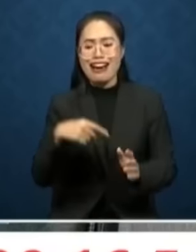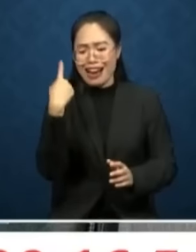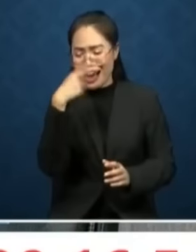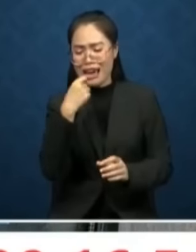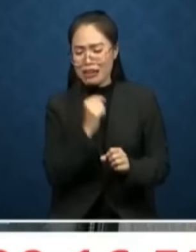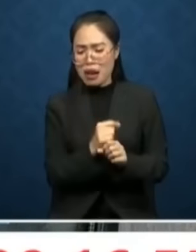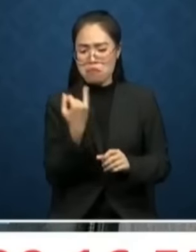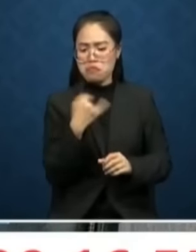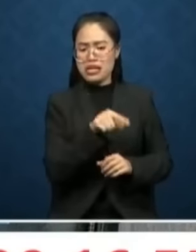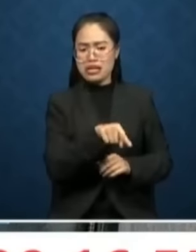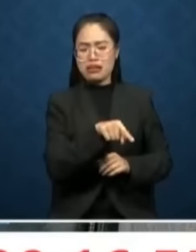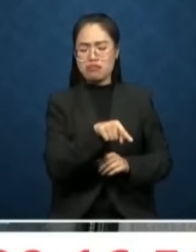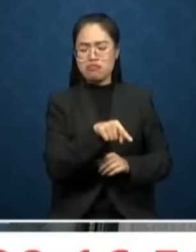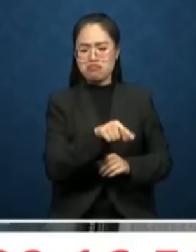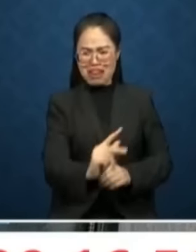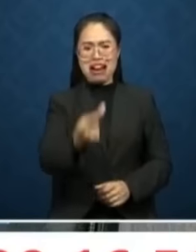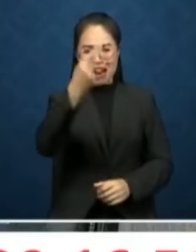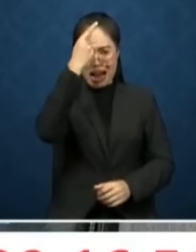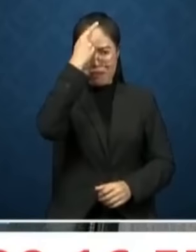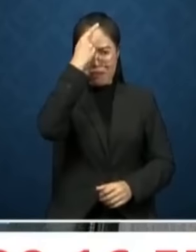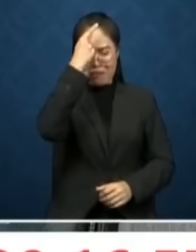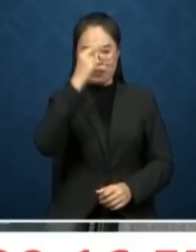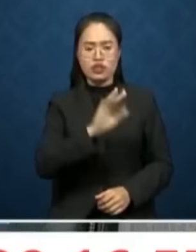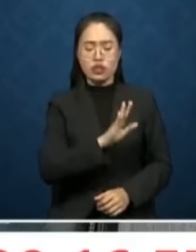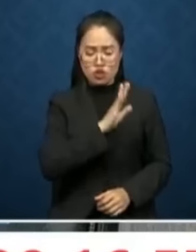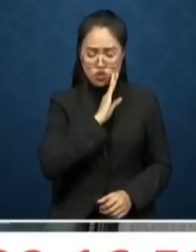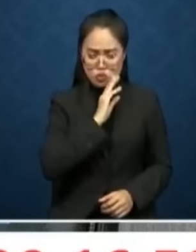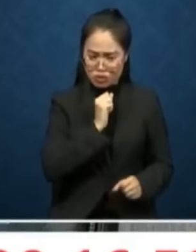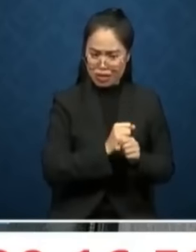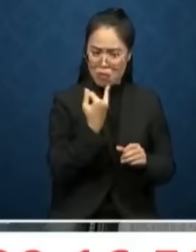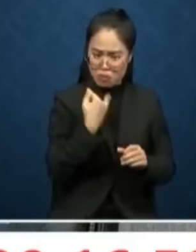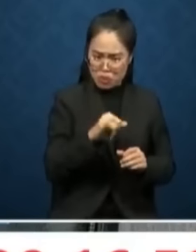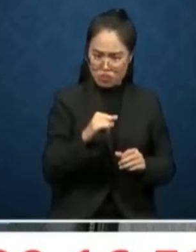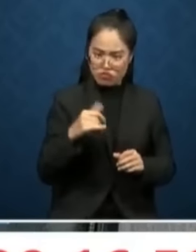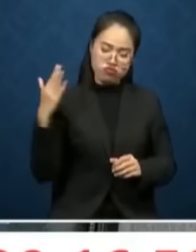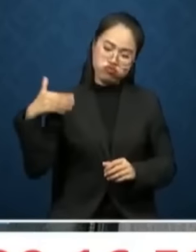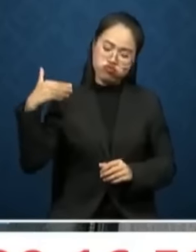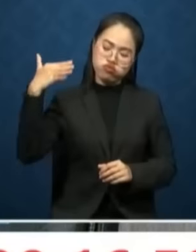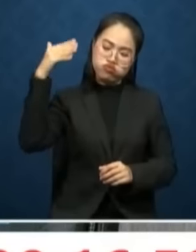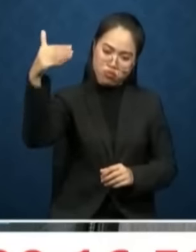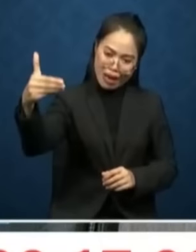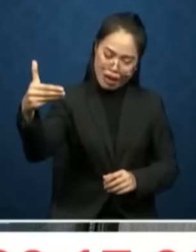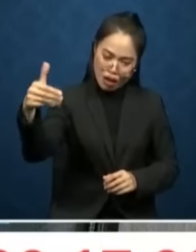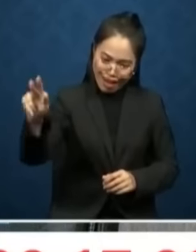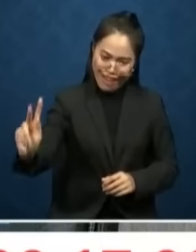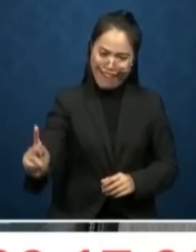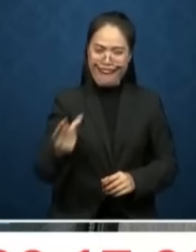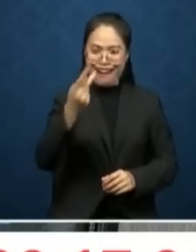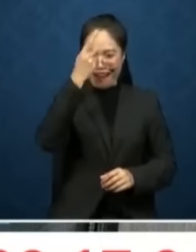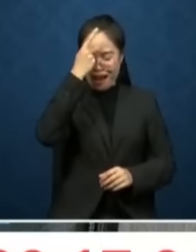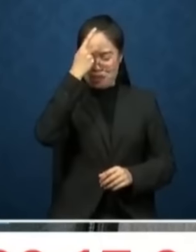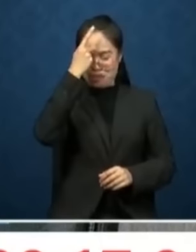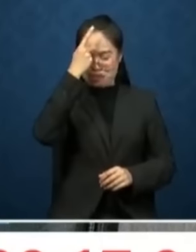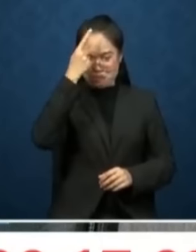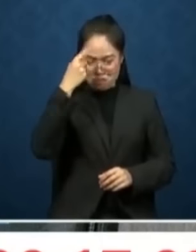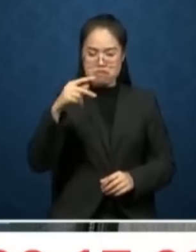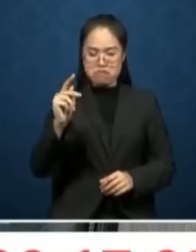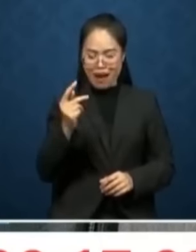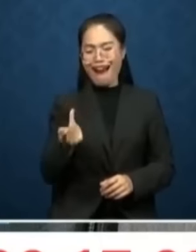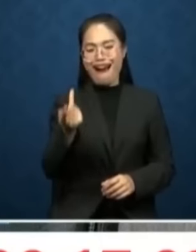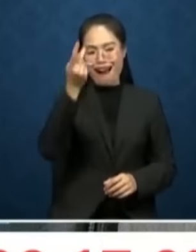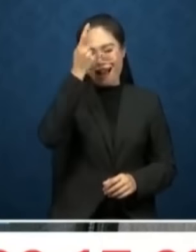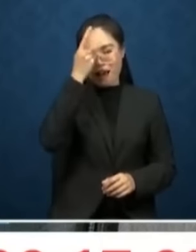ฎแห่งกรรมสักวันหนึ่งผมคิดว่าไม่ช้าเกินรอที่จะได้ทำหน้าที่อย่างเที่ยงตรงม